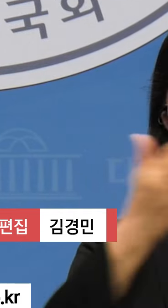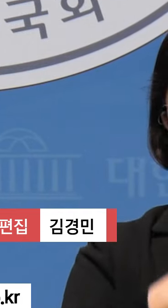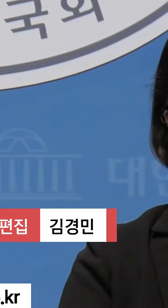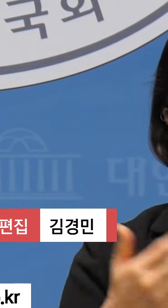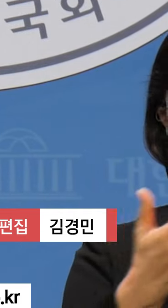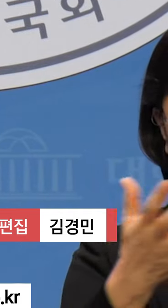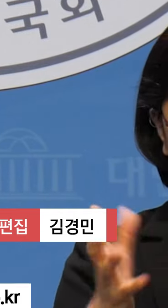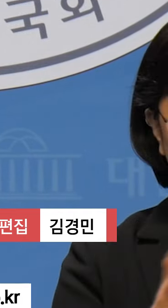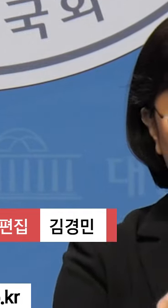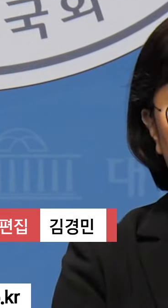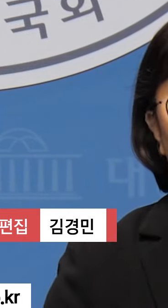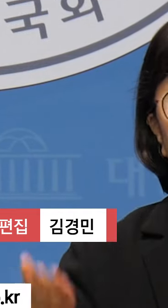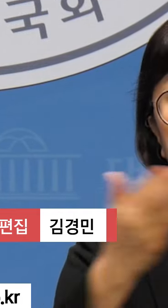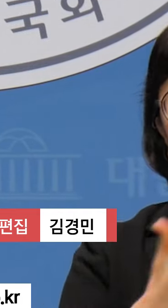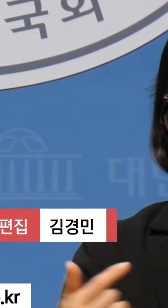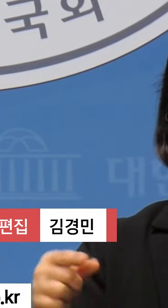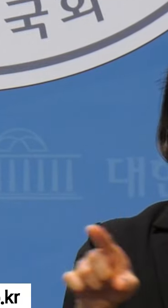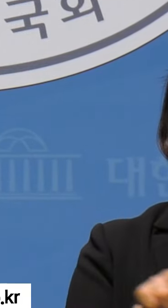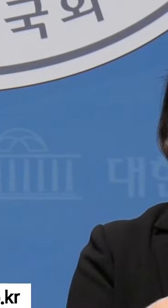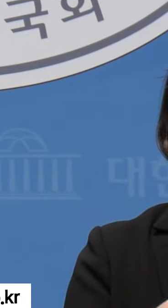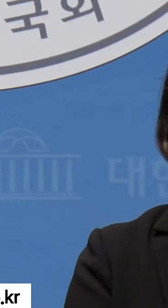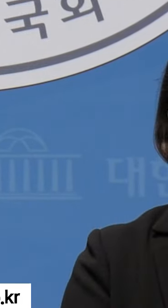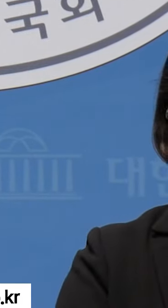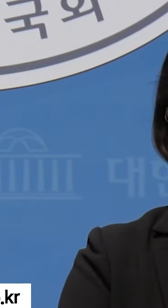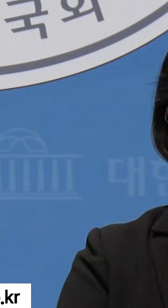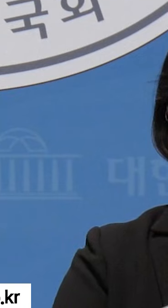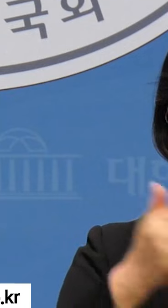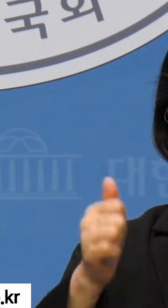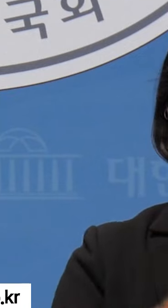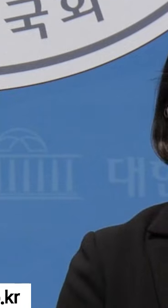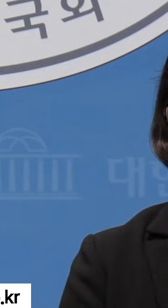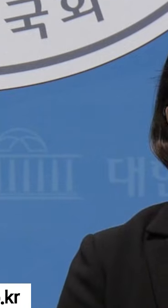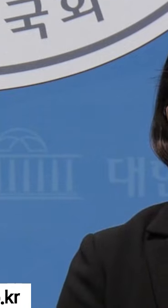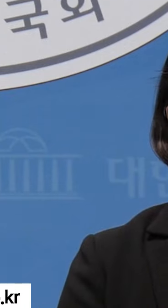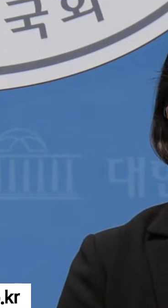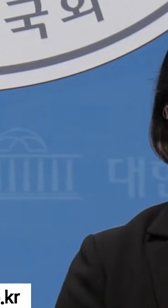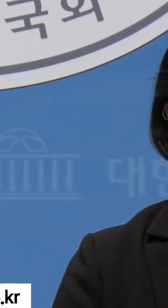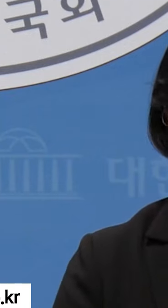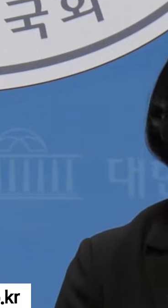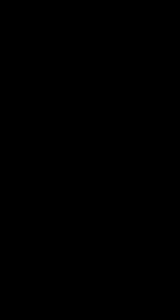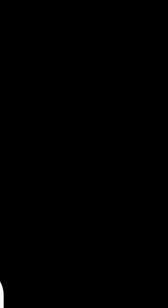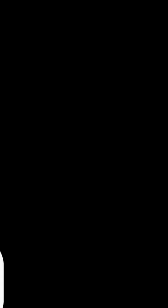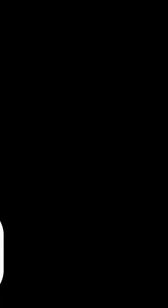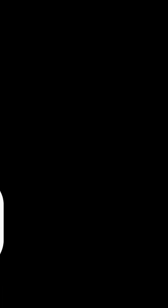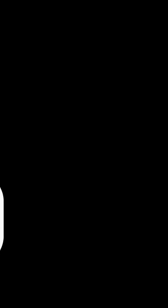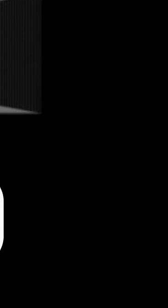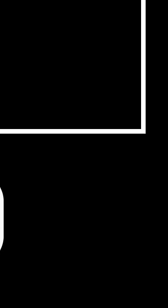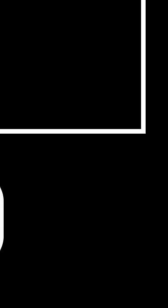당원 여러분들과 함께 반드시 승리하겠습니다. 감사합니다.